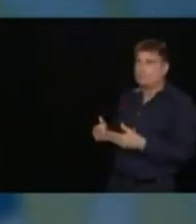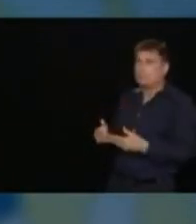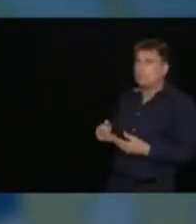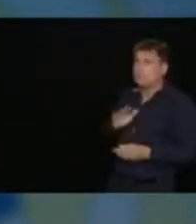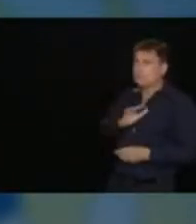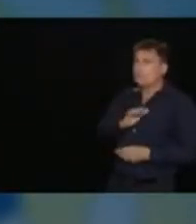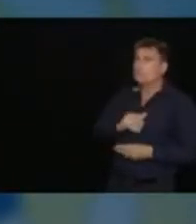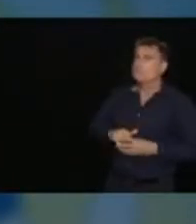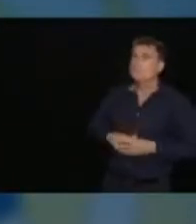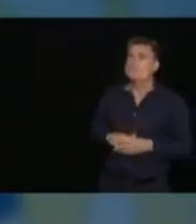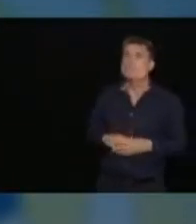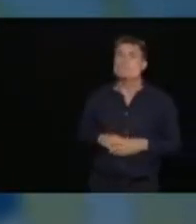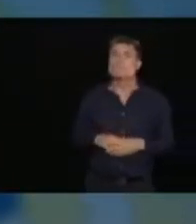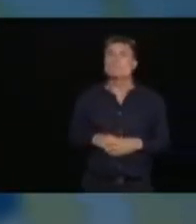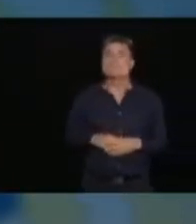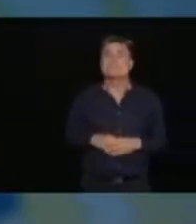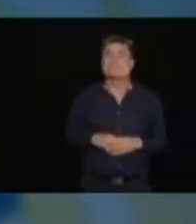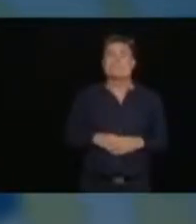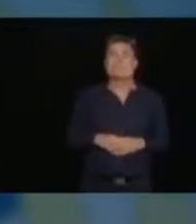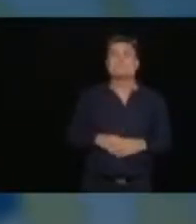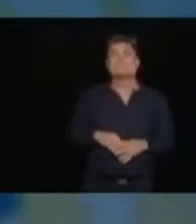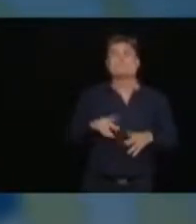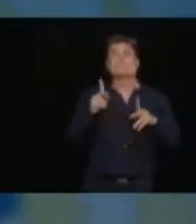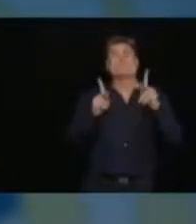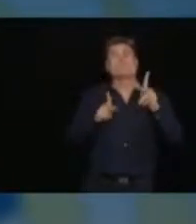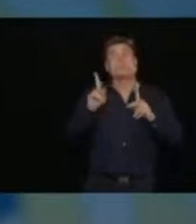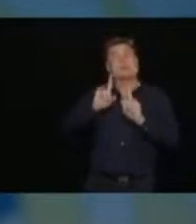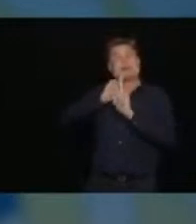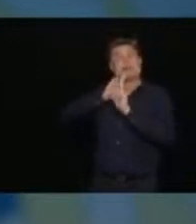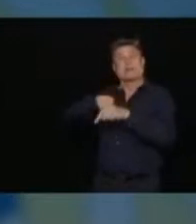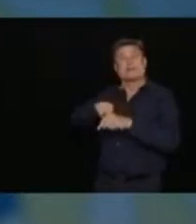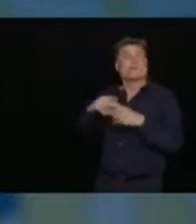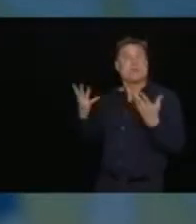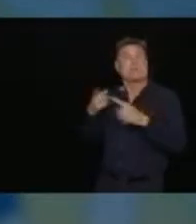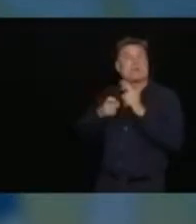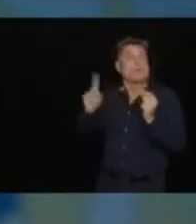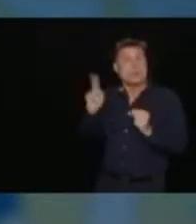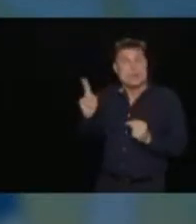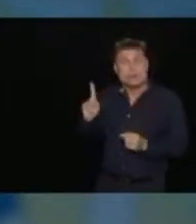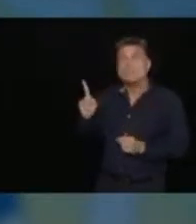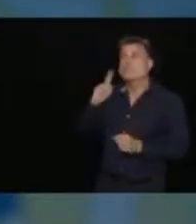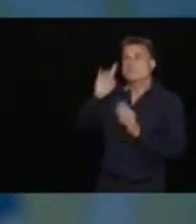但是是最高的，对，面积最大的是